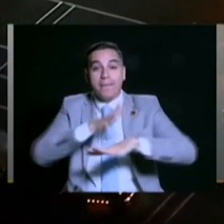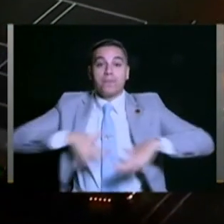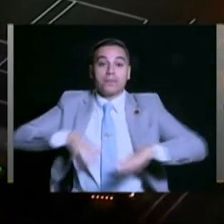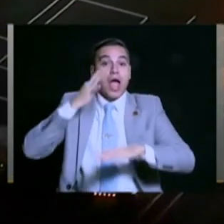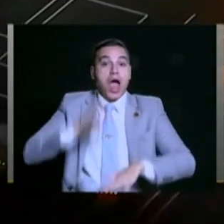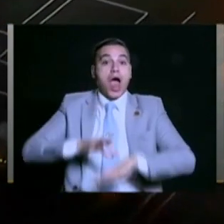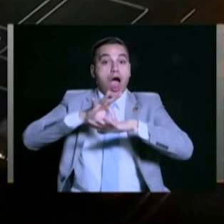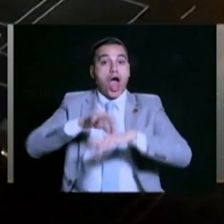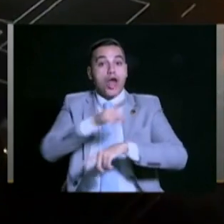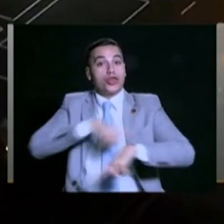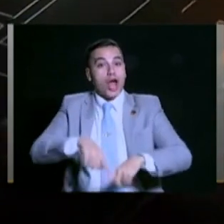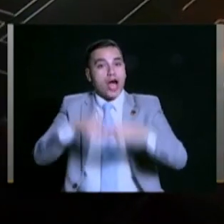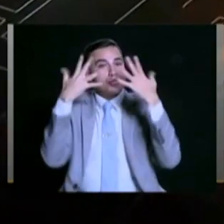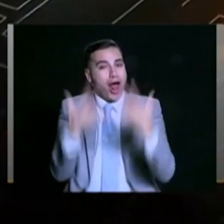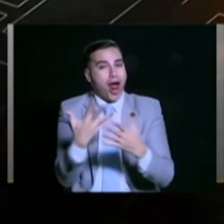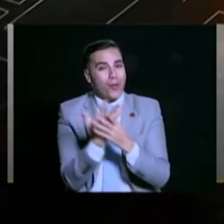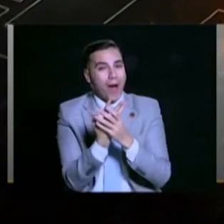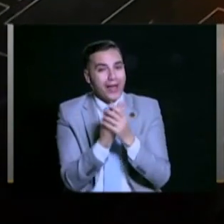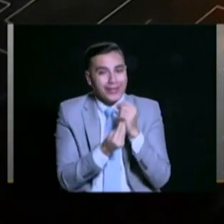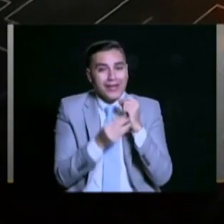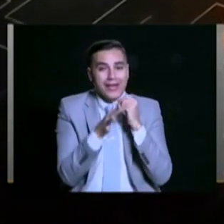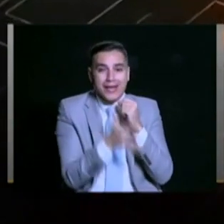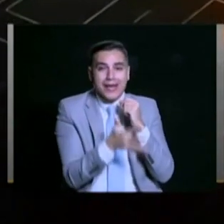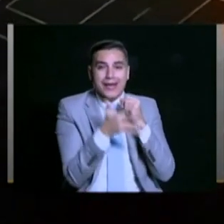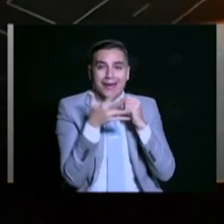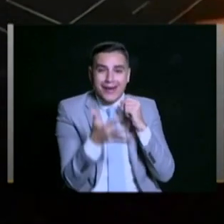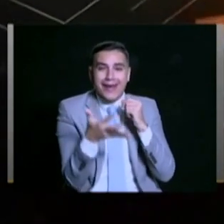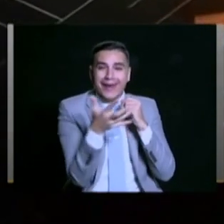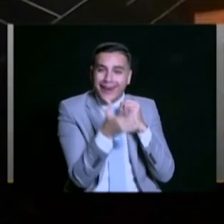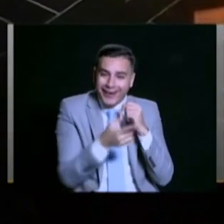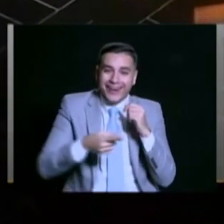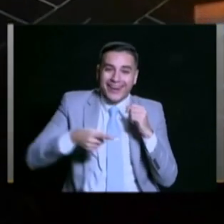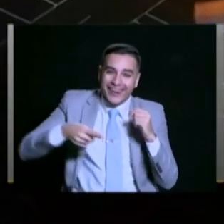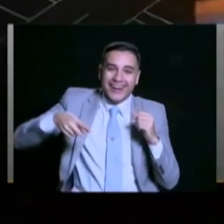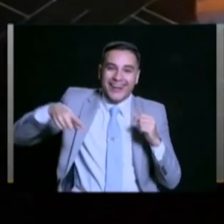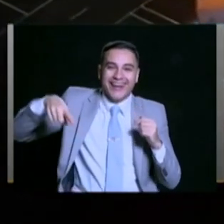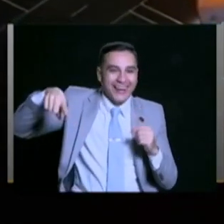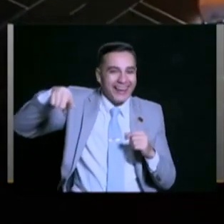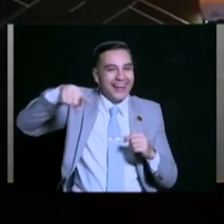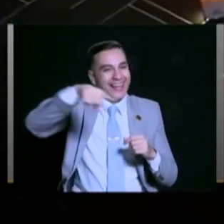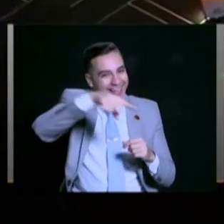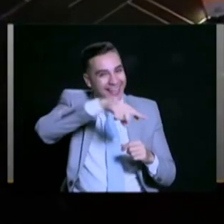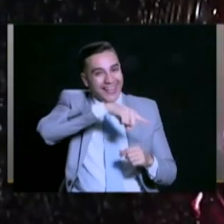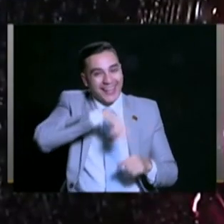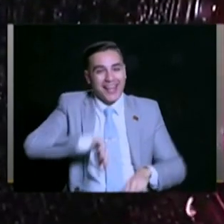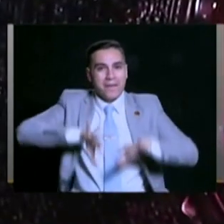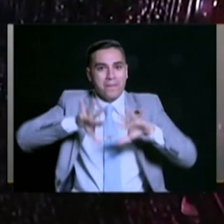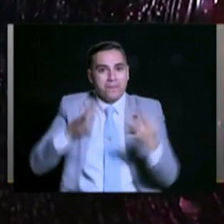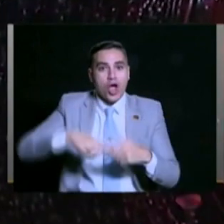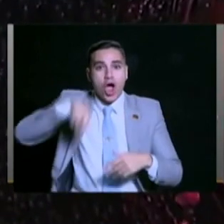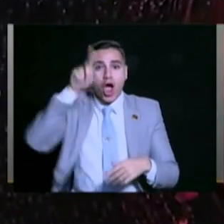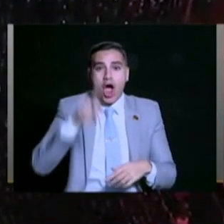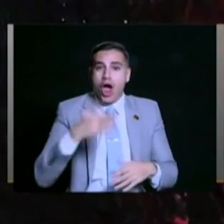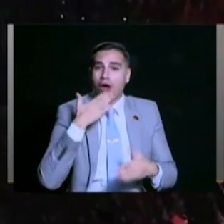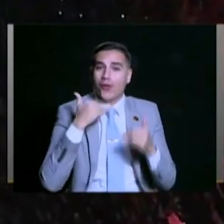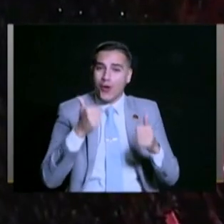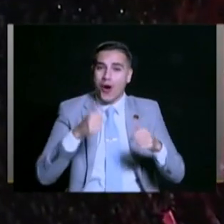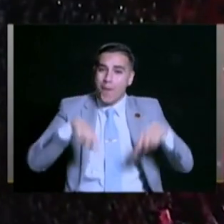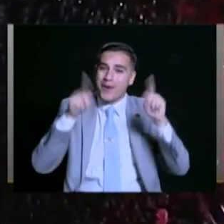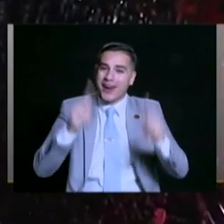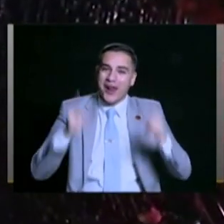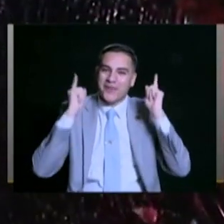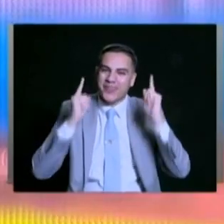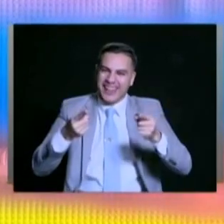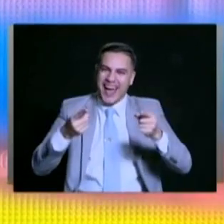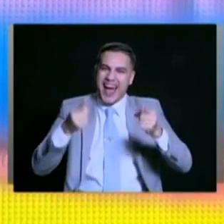واحد بيسالني مثلا انا عايز اروح المكان ده فبقول له هتمشي اخر الشارع يمين في شمال هقول لك جعان هتقول